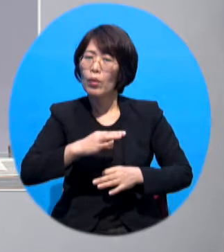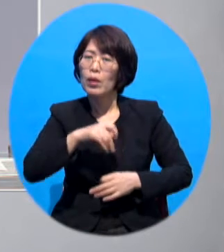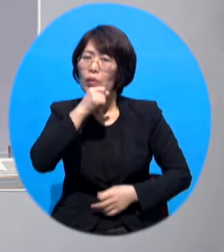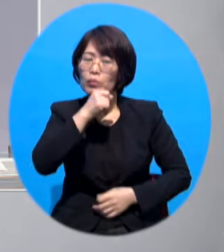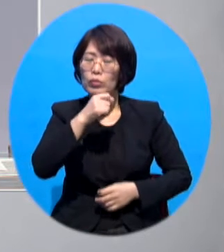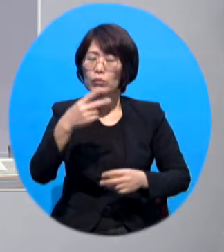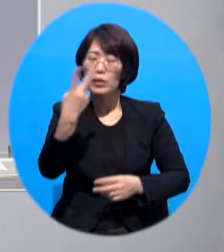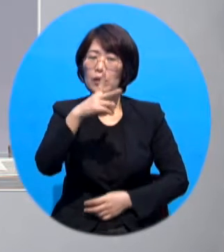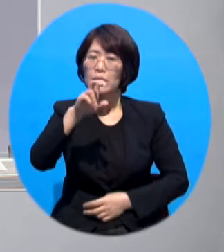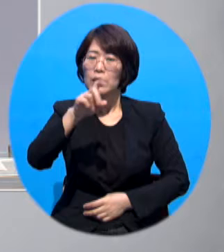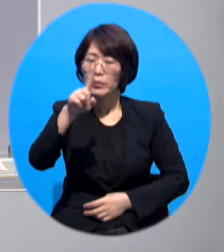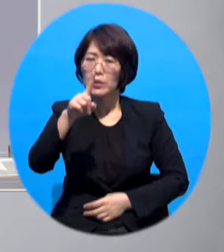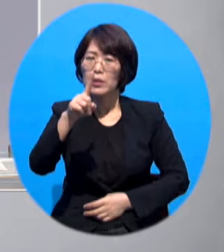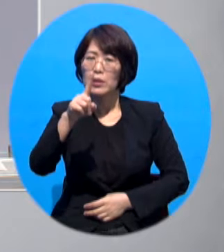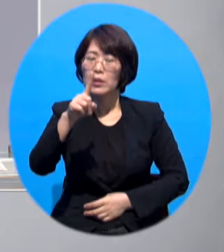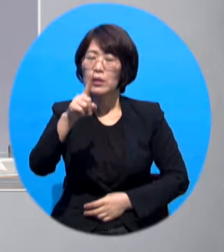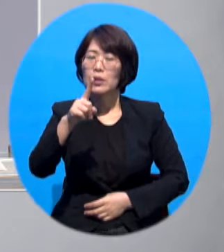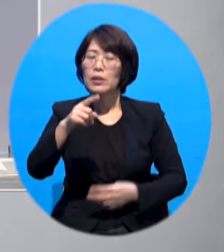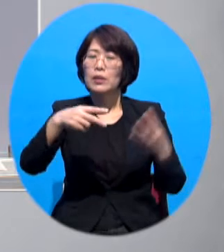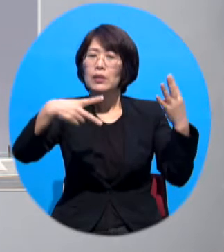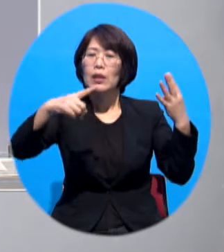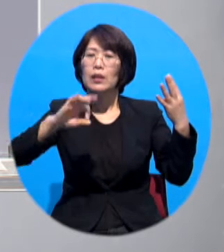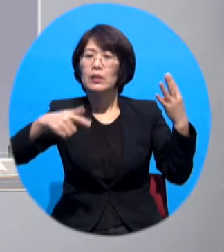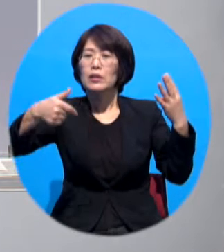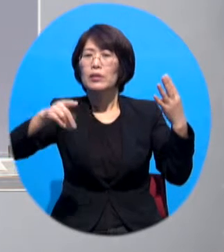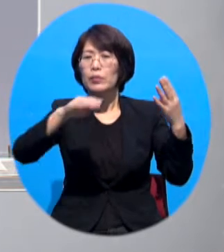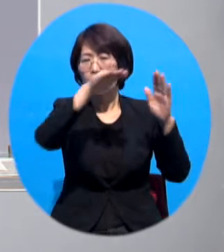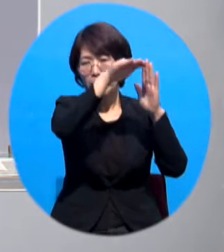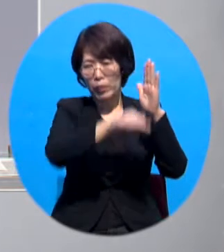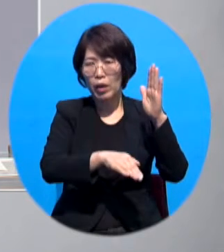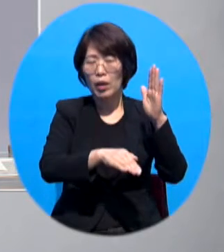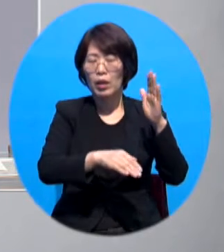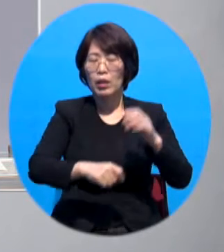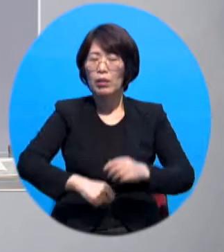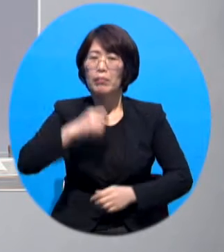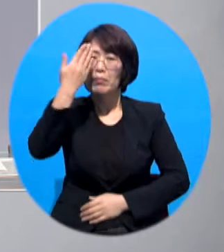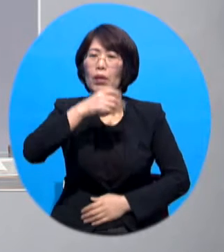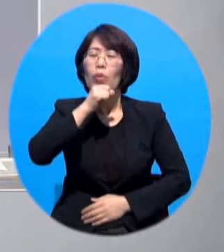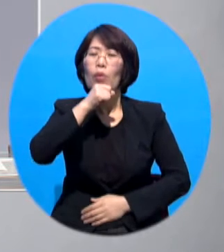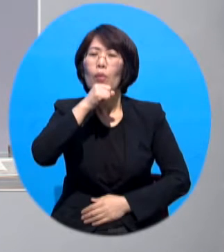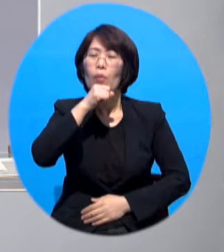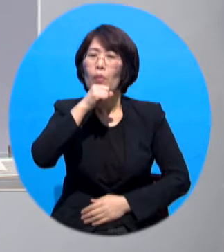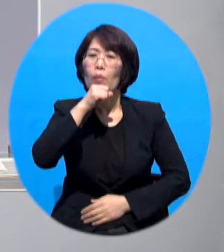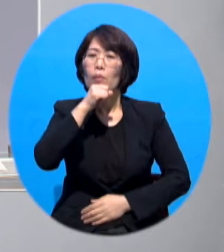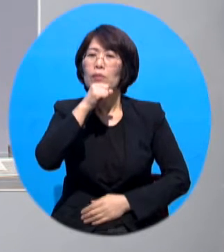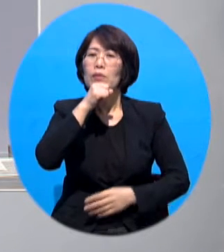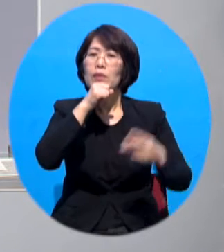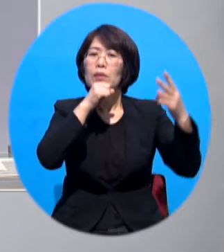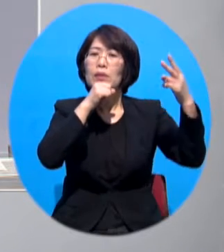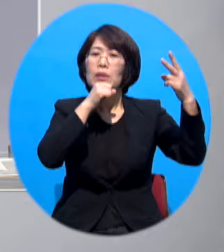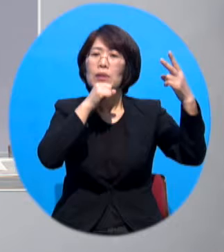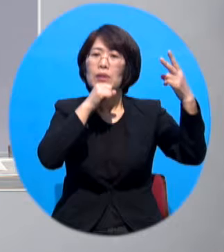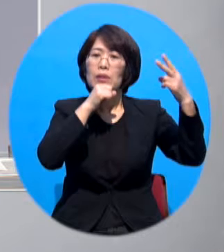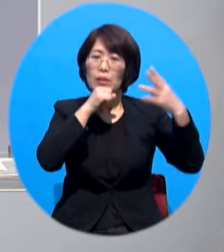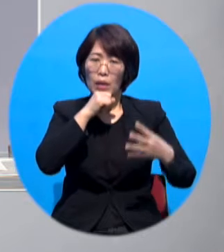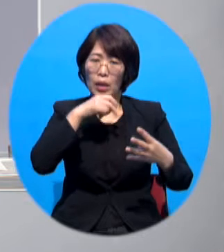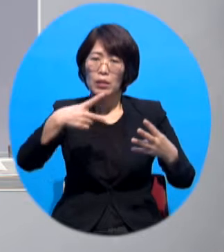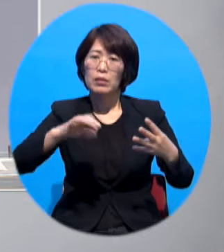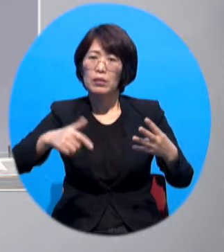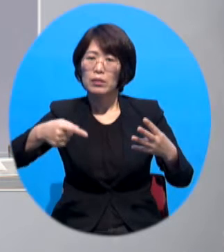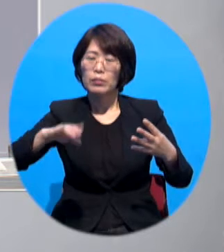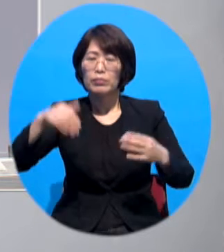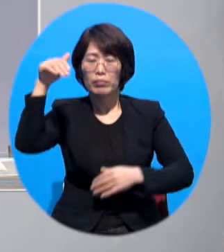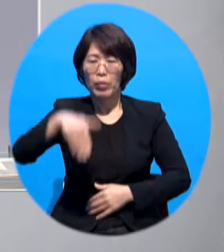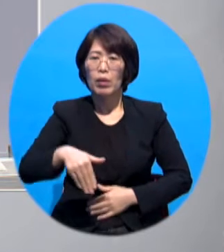2021년 4등급으로 추락했고 청렴도 도 3등 적에서 4등급으로 철학이 있습니다